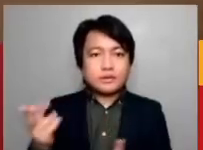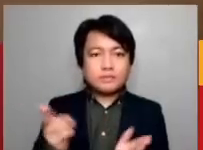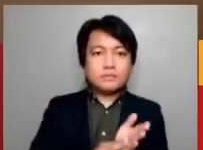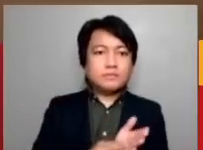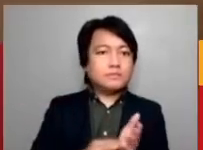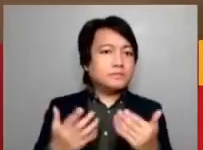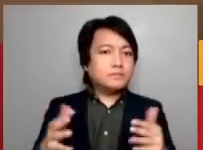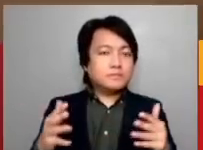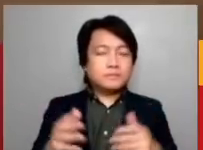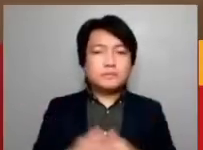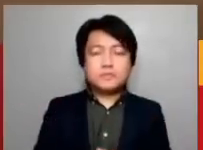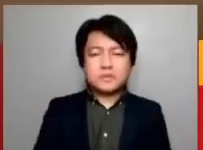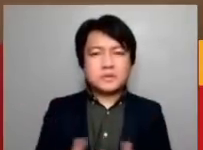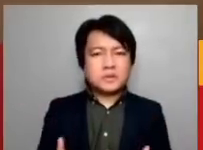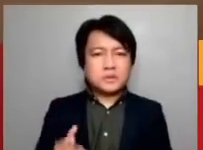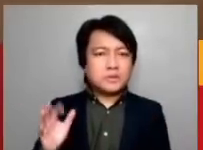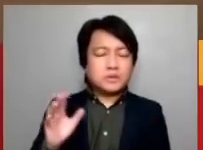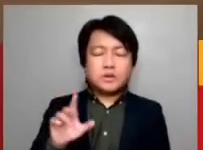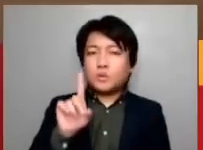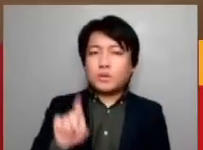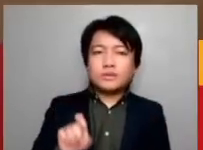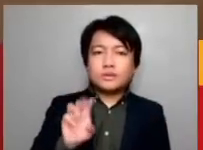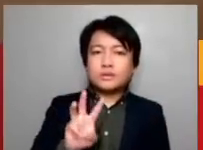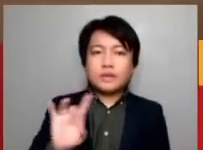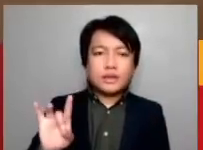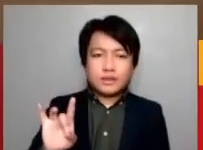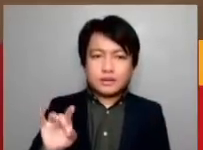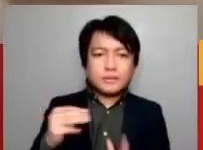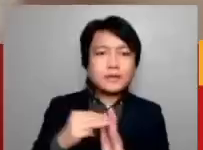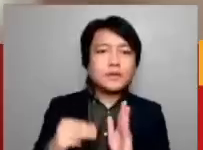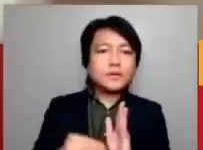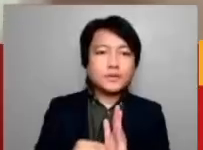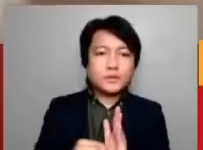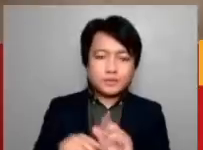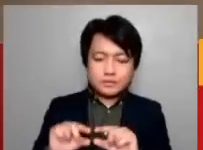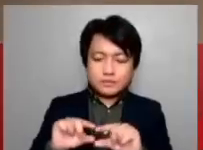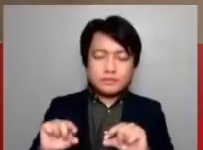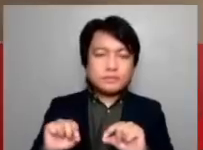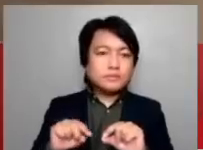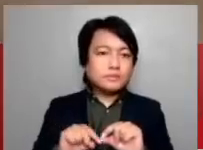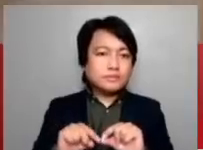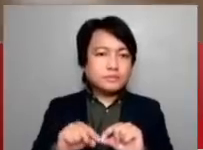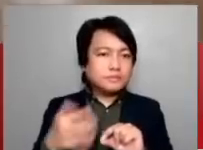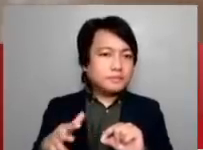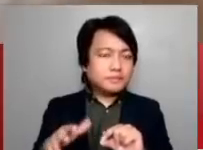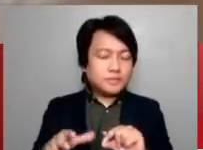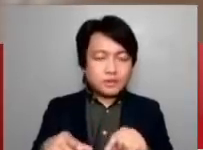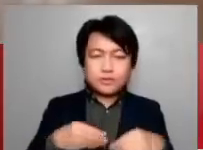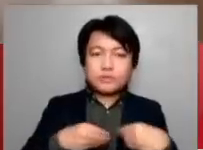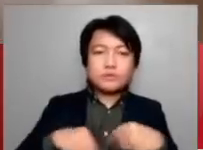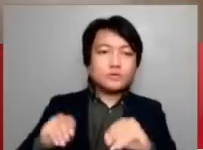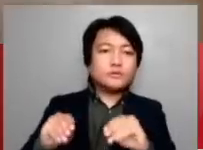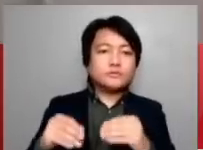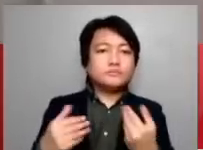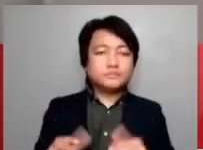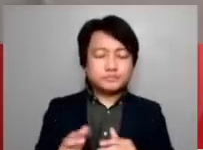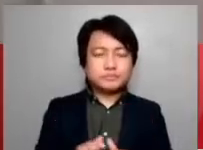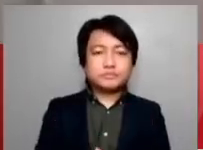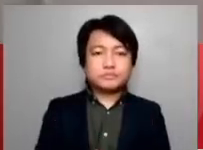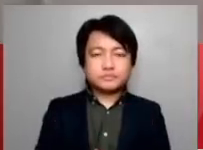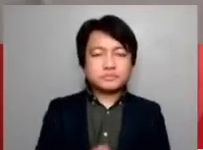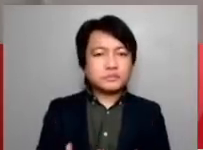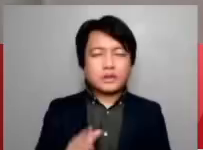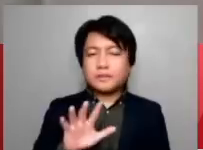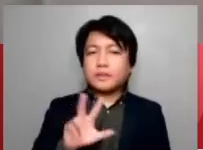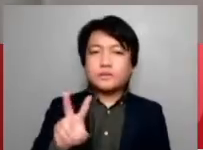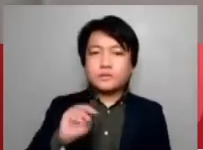168 million cards that was sold by all the major telecommunication providers, that is 52%.